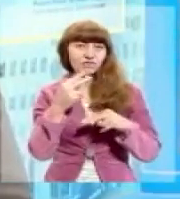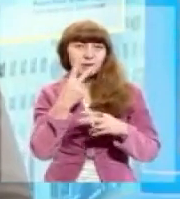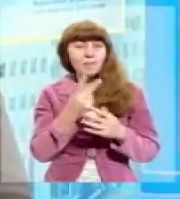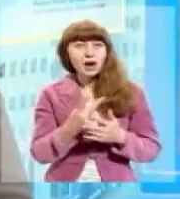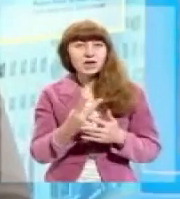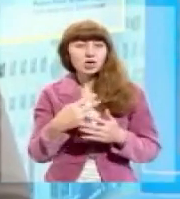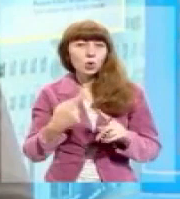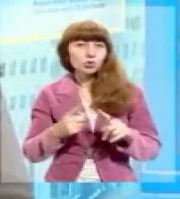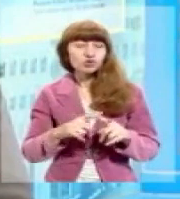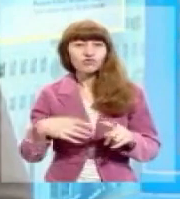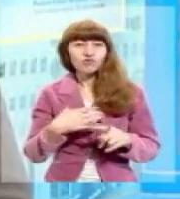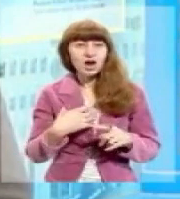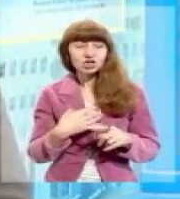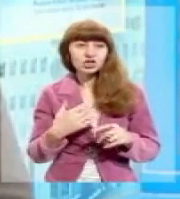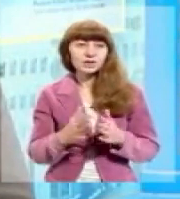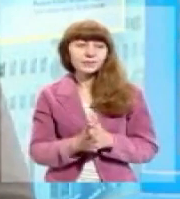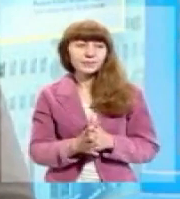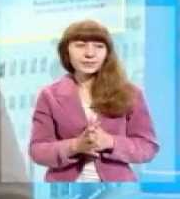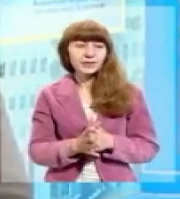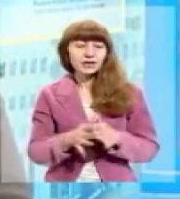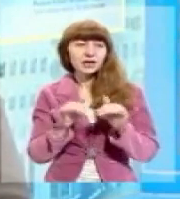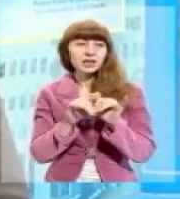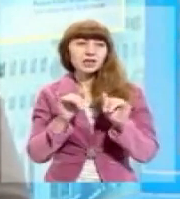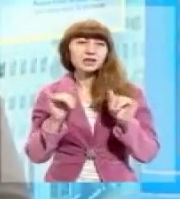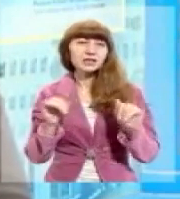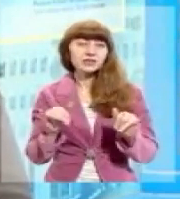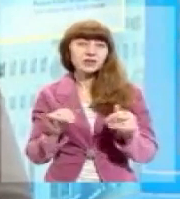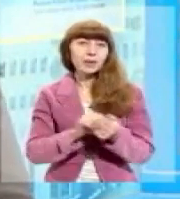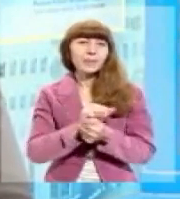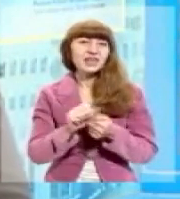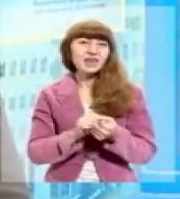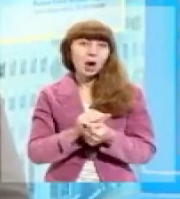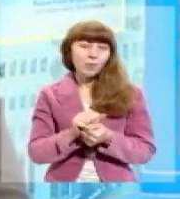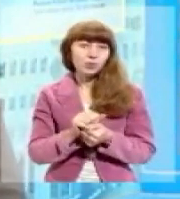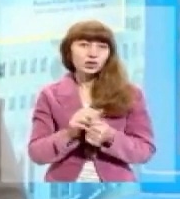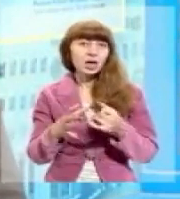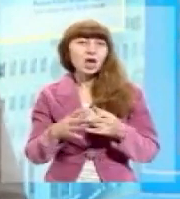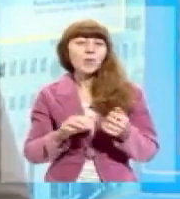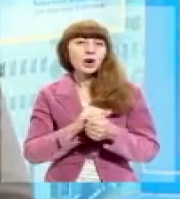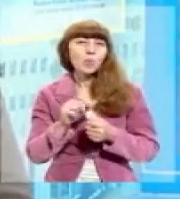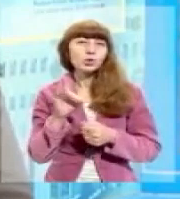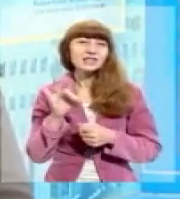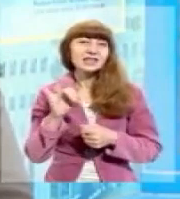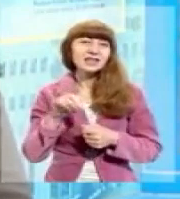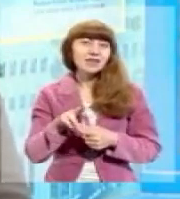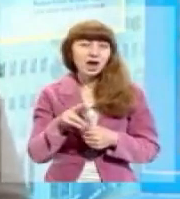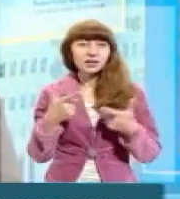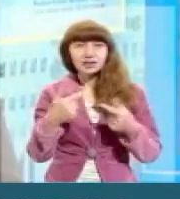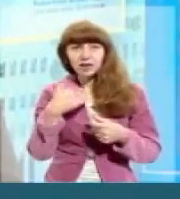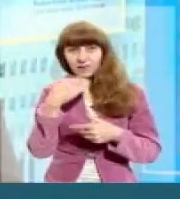очень важную вещь, как по мне, это развитие именно переработки и обработки сырья, о которой